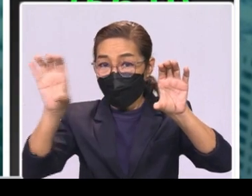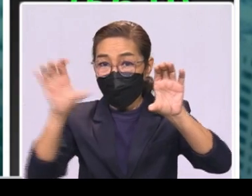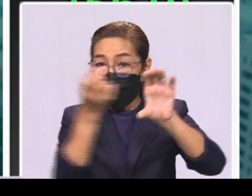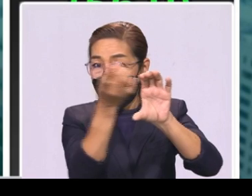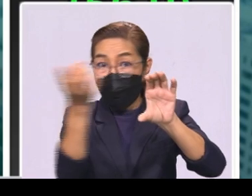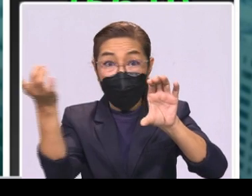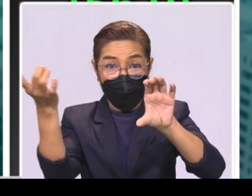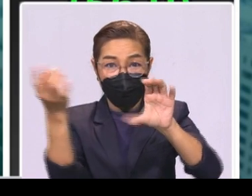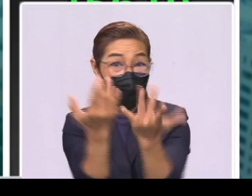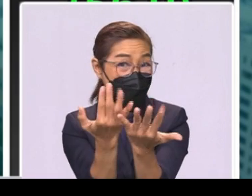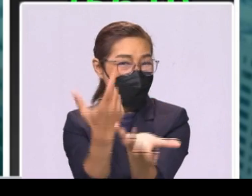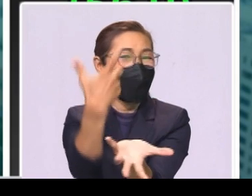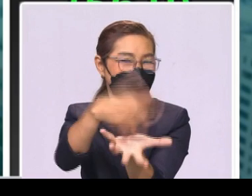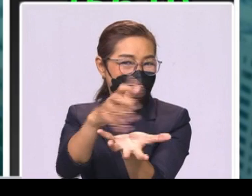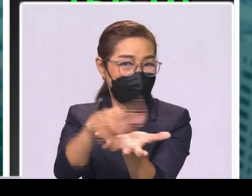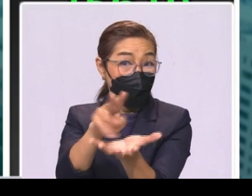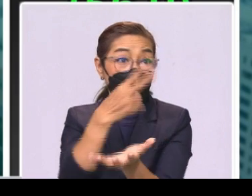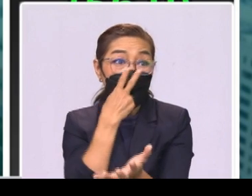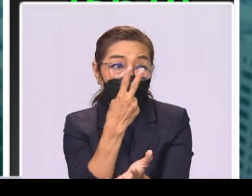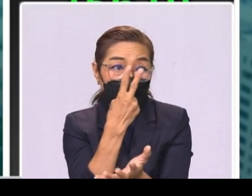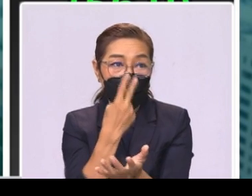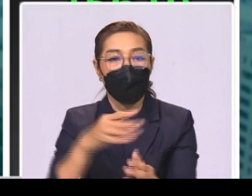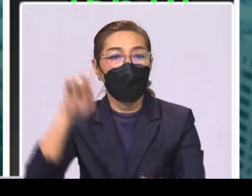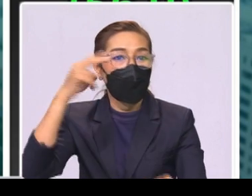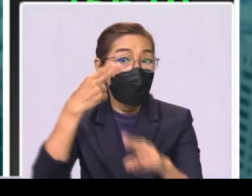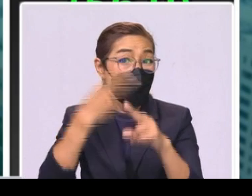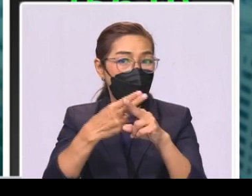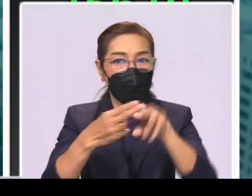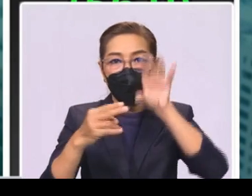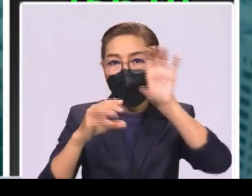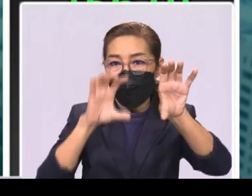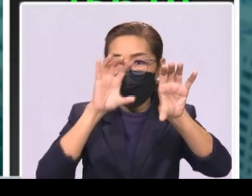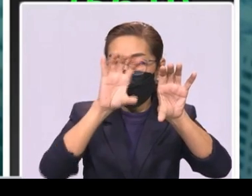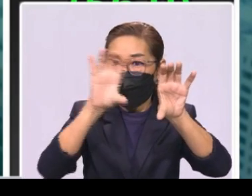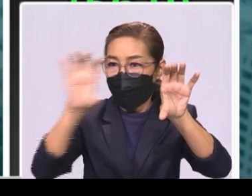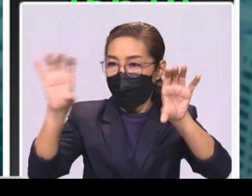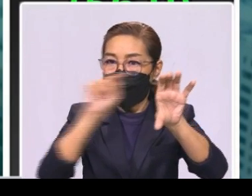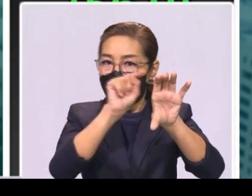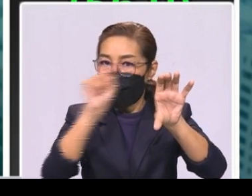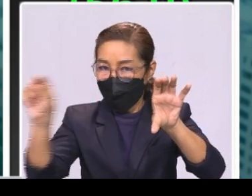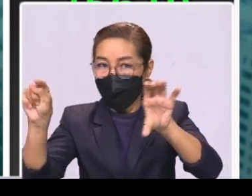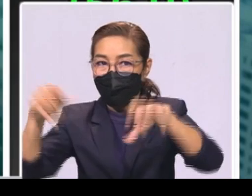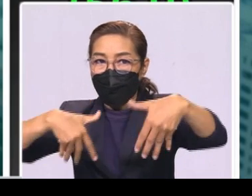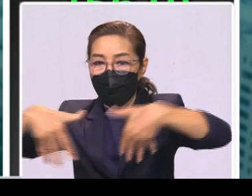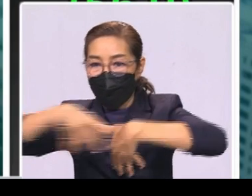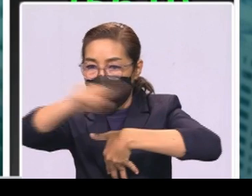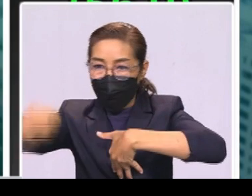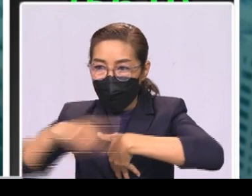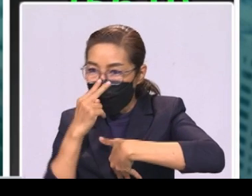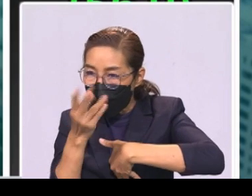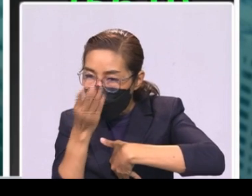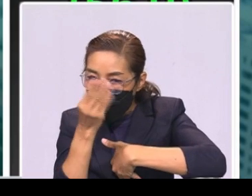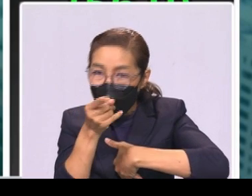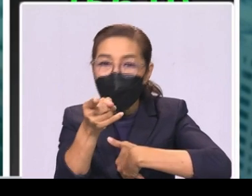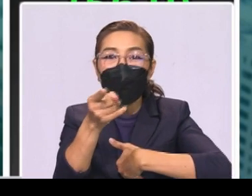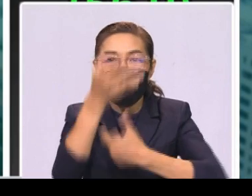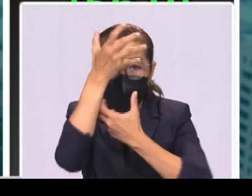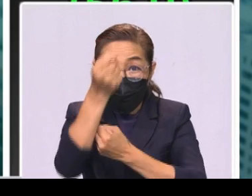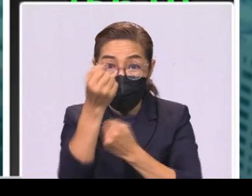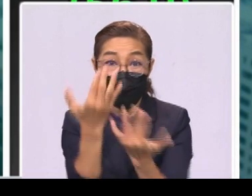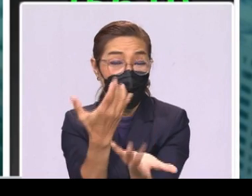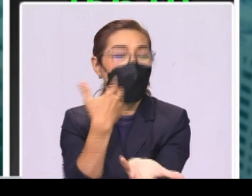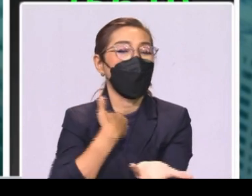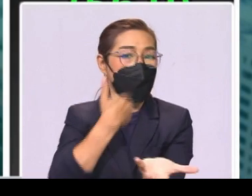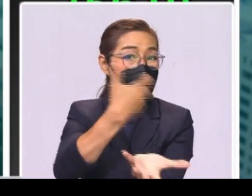ให้ฟังนั่นคือชื่อทั้งหลายแหล่นะครับที่ถูกพูดถึงกันนะฮะก็ดูประกอบไปนะครับแต่ว่าการ